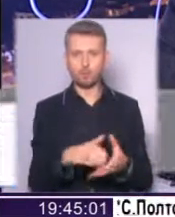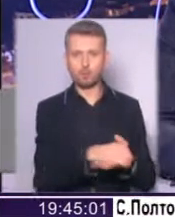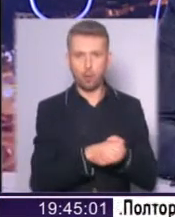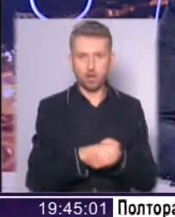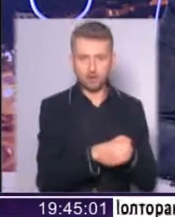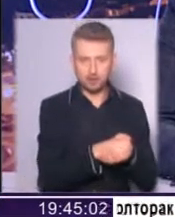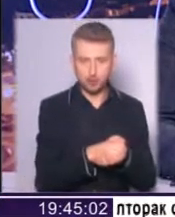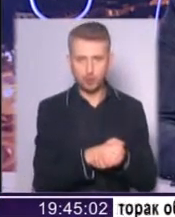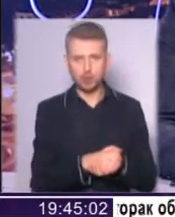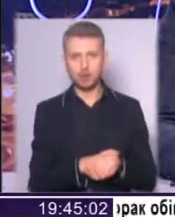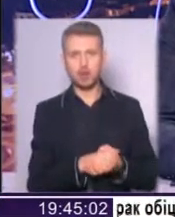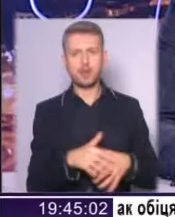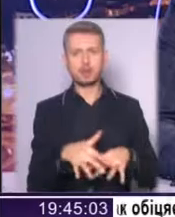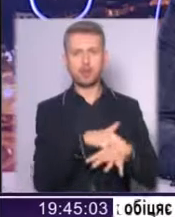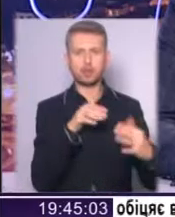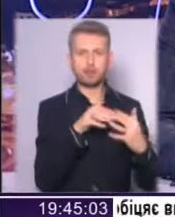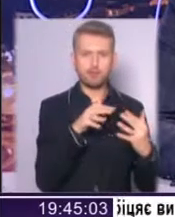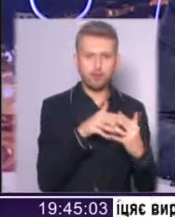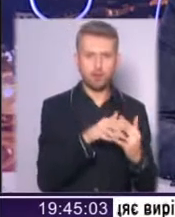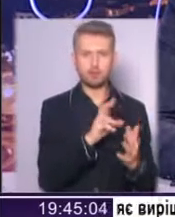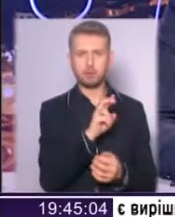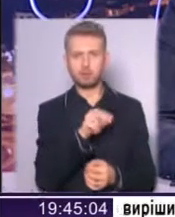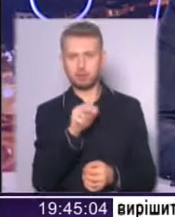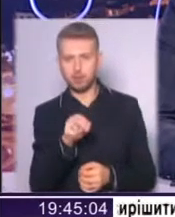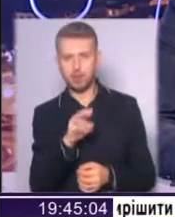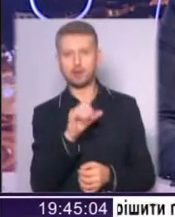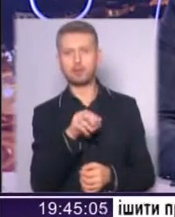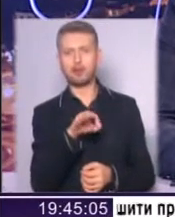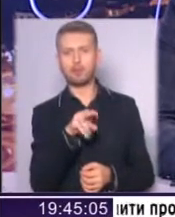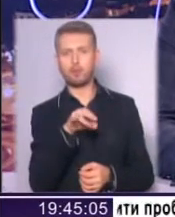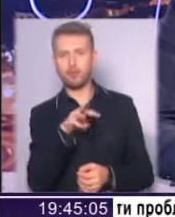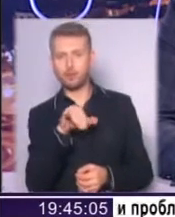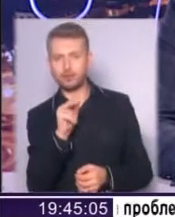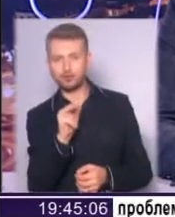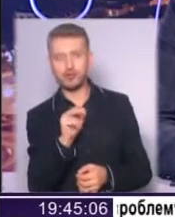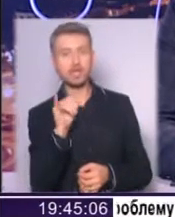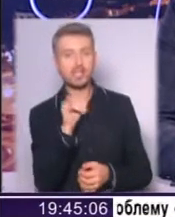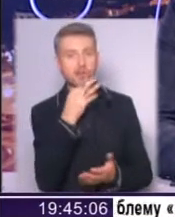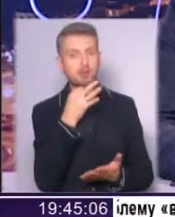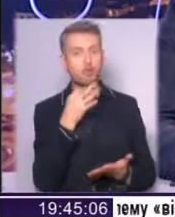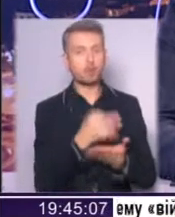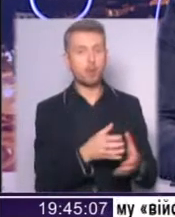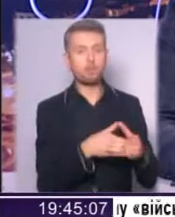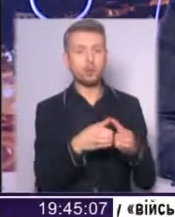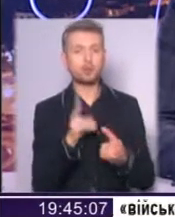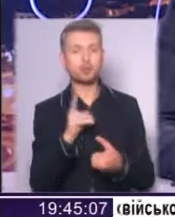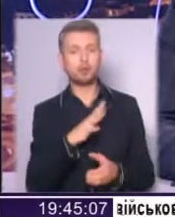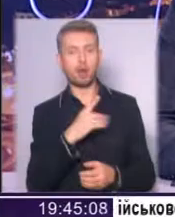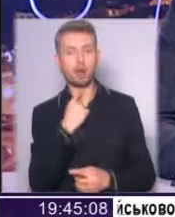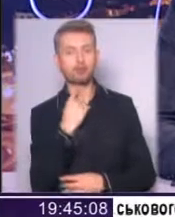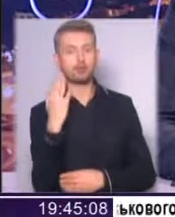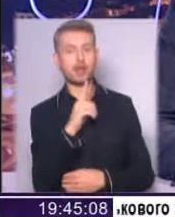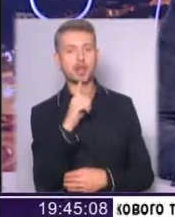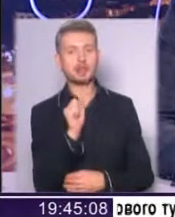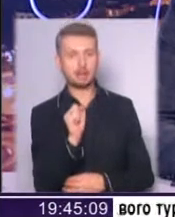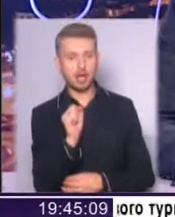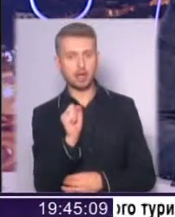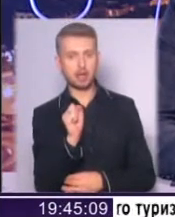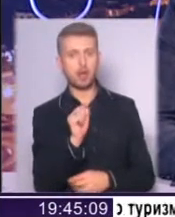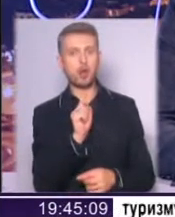що відповідають ті сили, які голосували за зміни до податкового кодексу в такому варіанті. Так, і це є